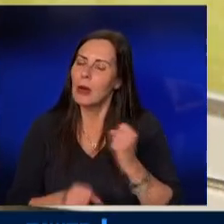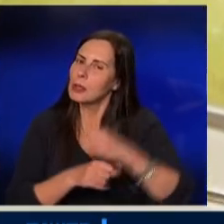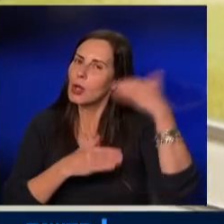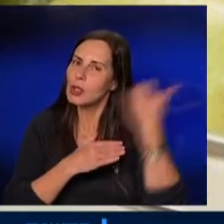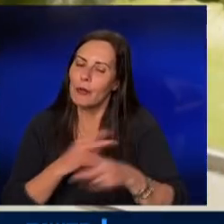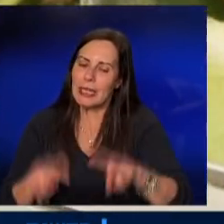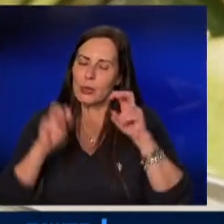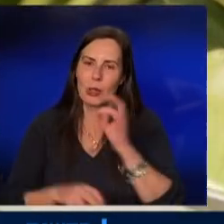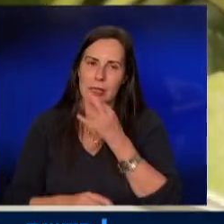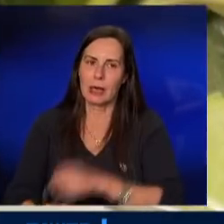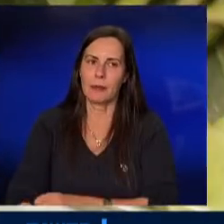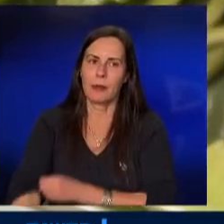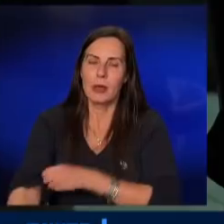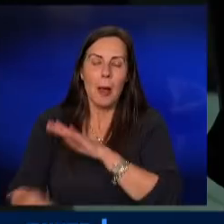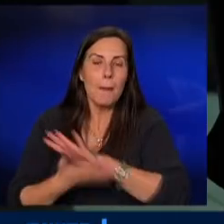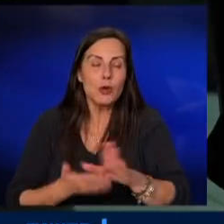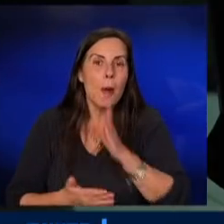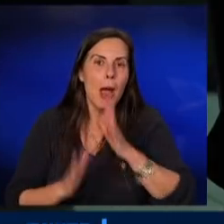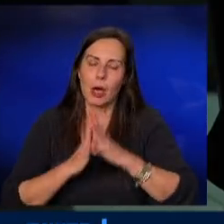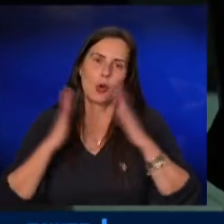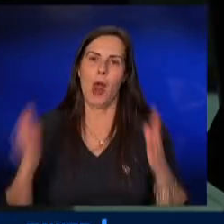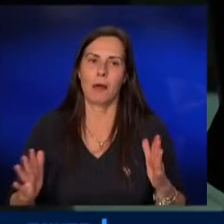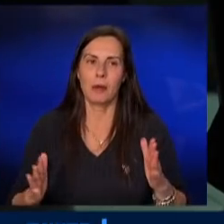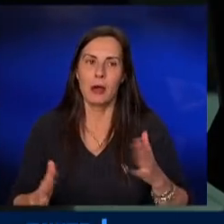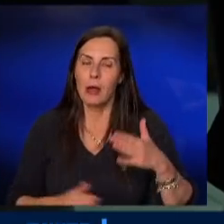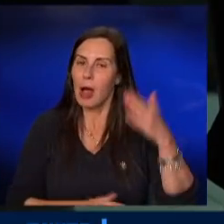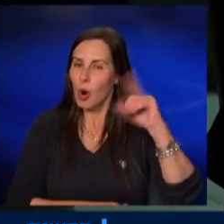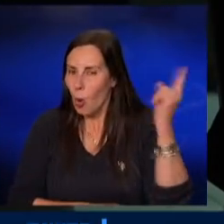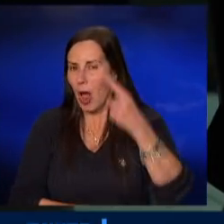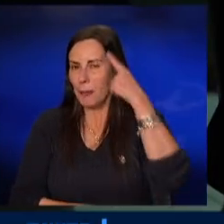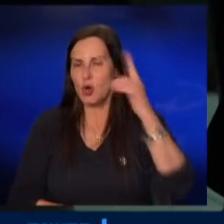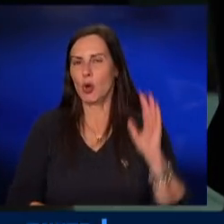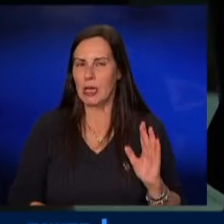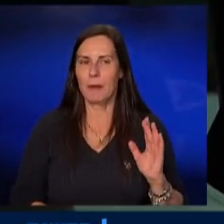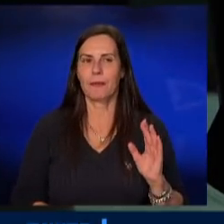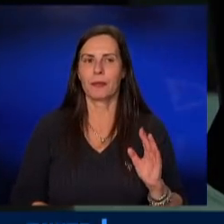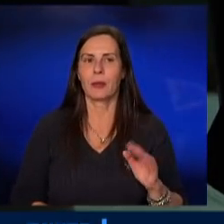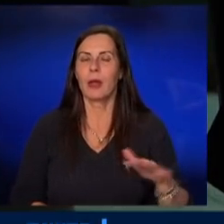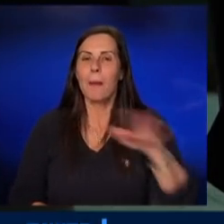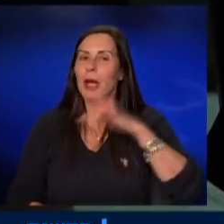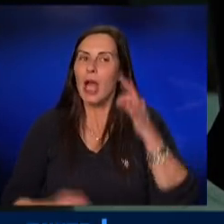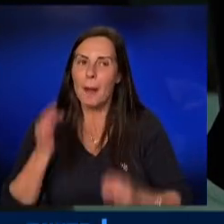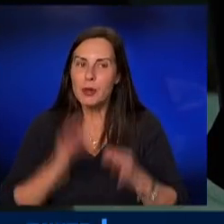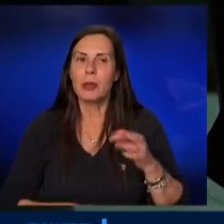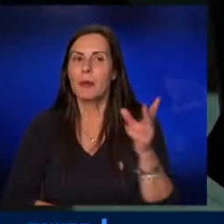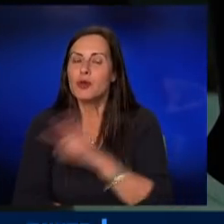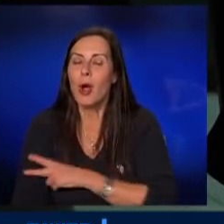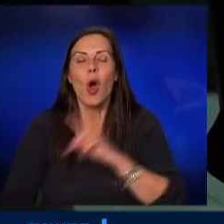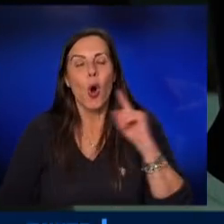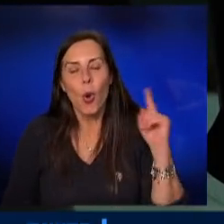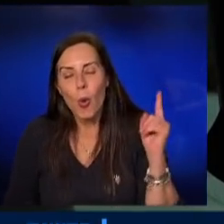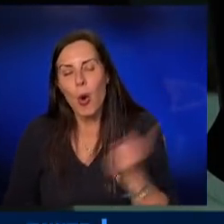לניצול הצעירים. זה פשוט מכת מדינה, המדינה יודעת מזה, מערכת המשפט,